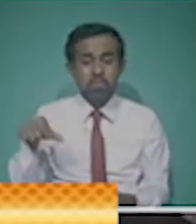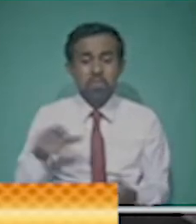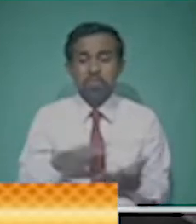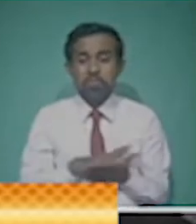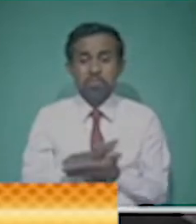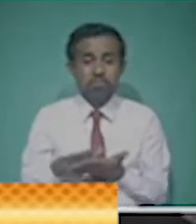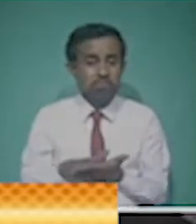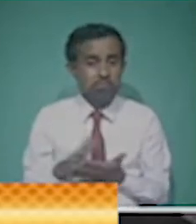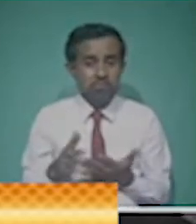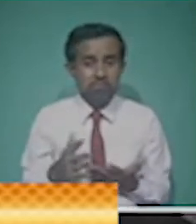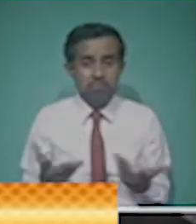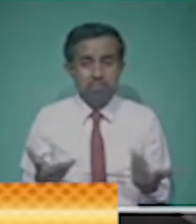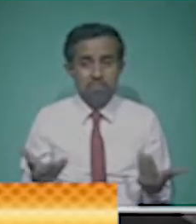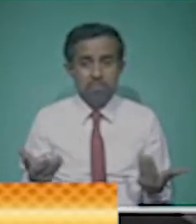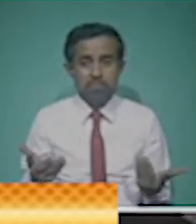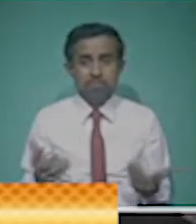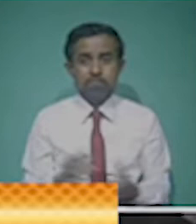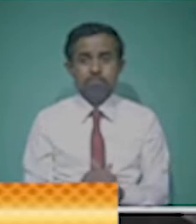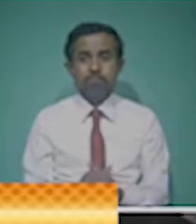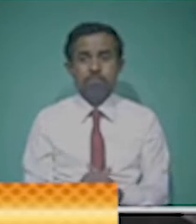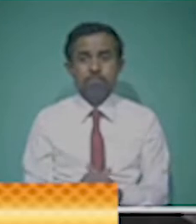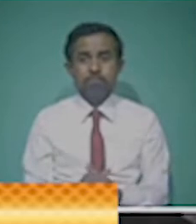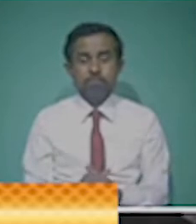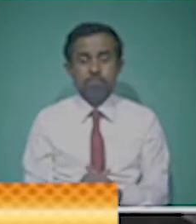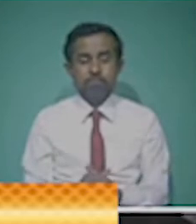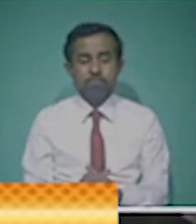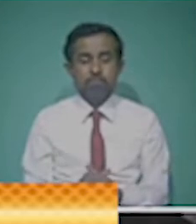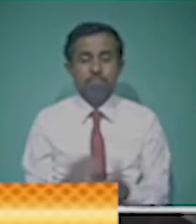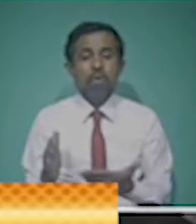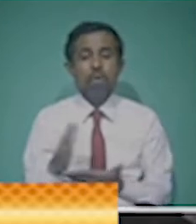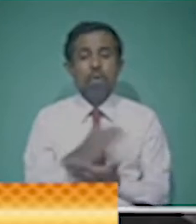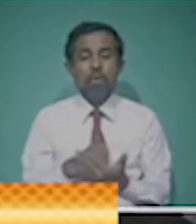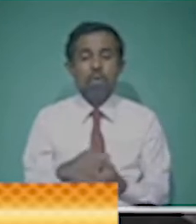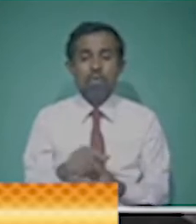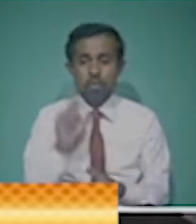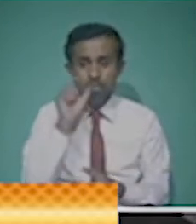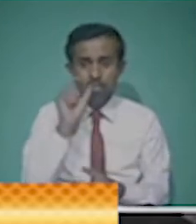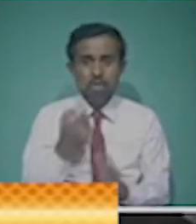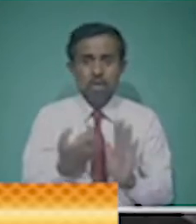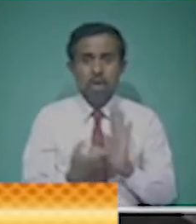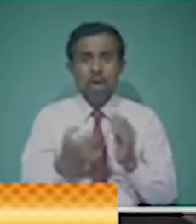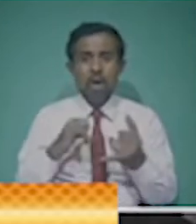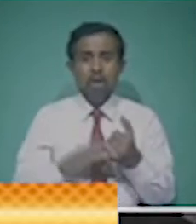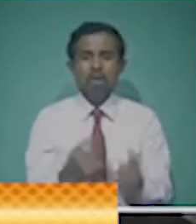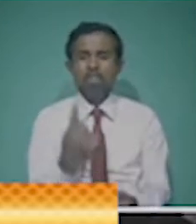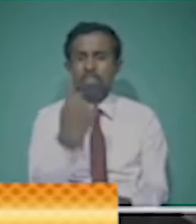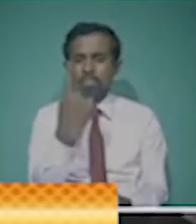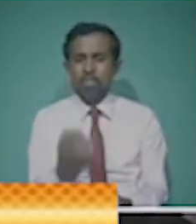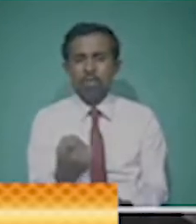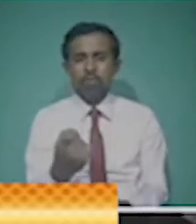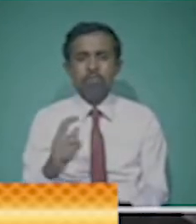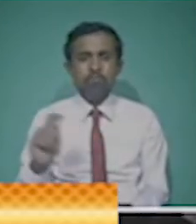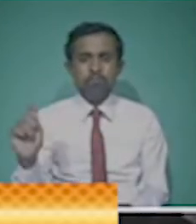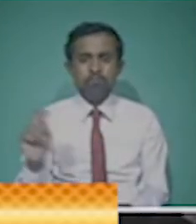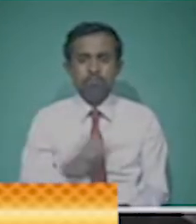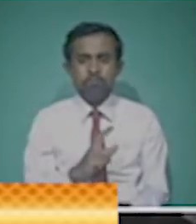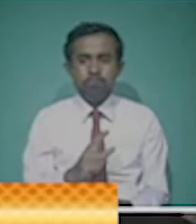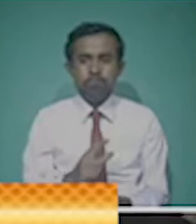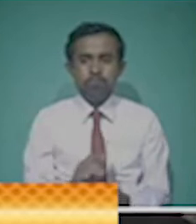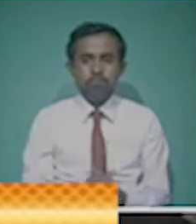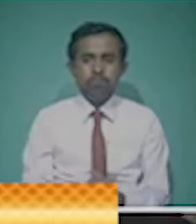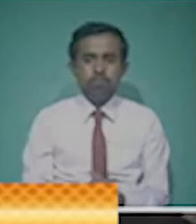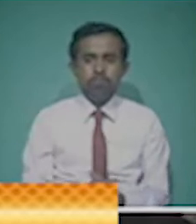1,000 ரூபாய் சம்பளத்தை மட்டும்தான் பெற்றுக்கொள்ளக்கூடிய ஒரு சூழ்நிலை இருக்கின்றது. ஆனால் இன்று மத்திய வங்கி என்ன சொல்லுகின்றது